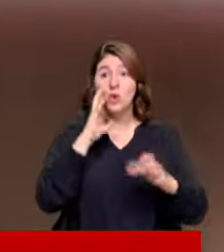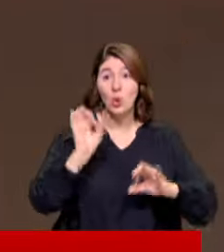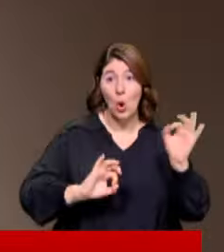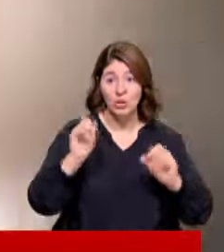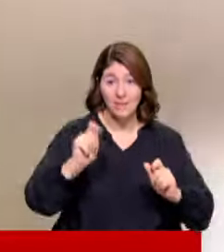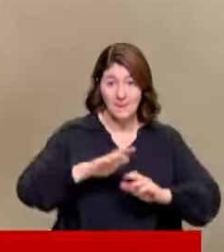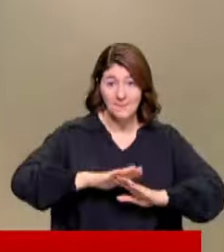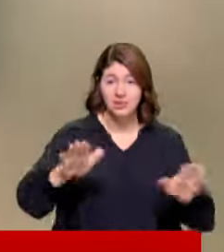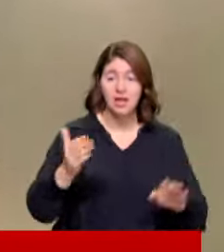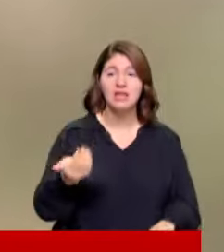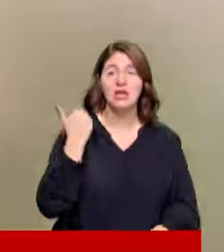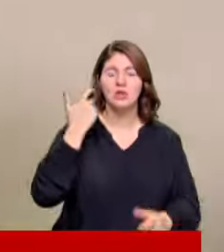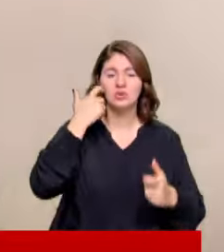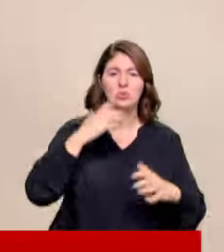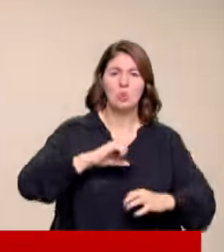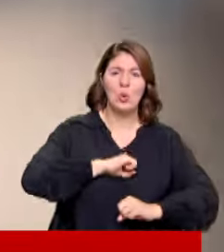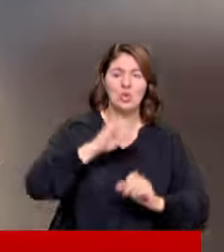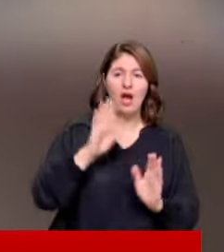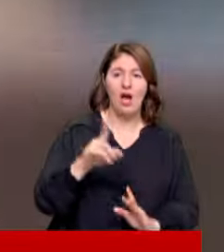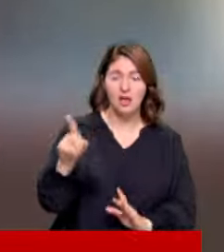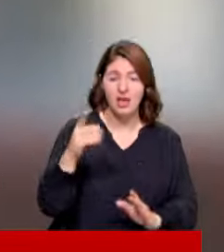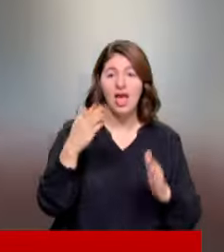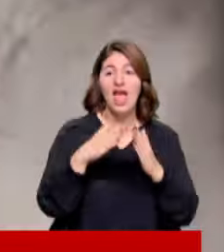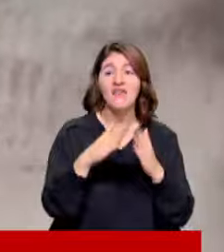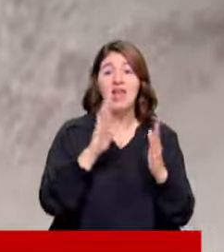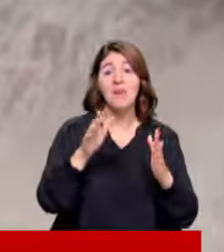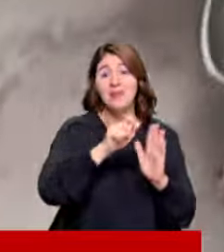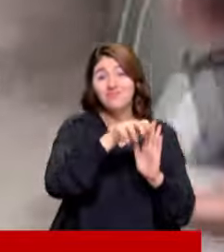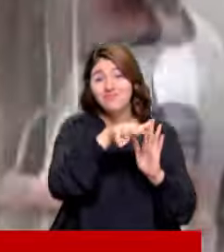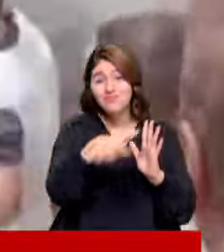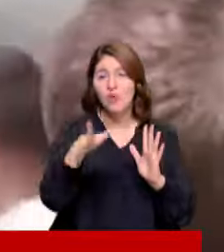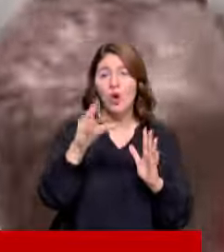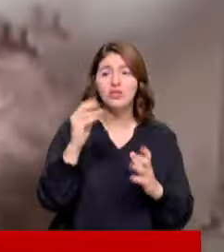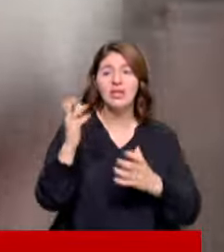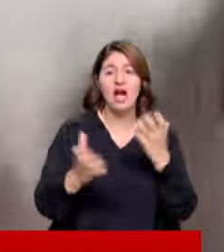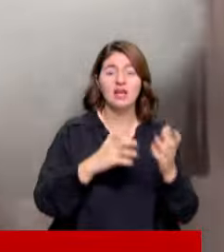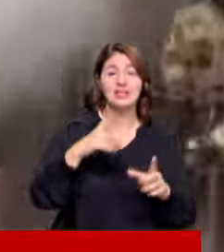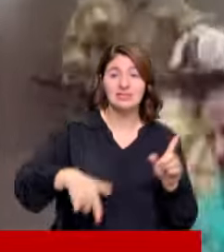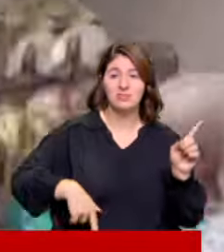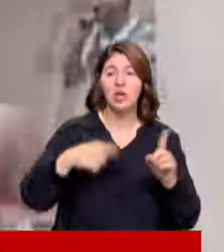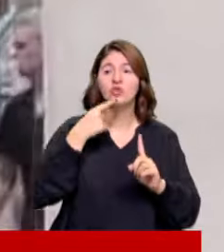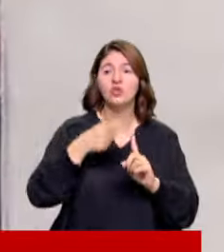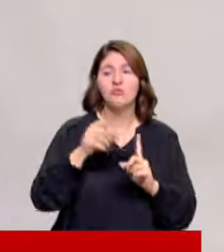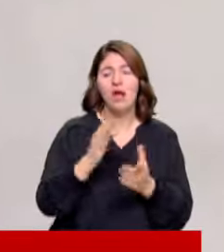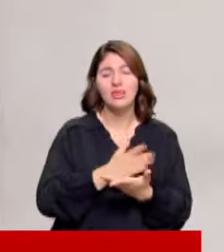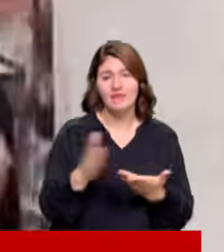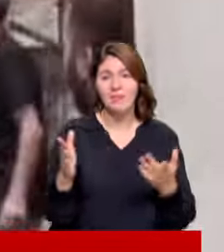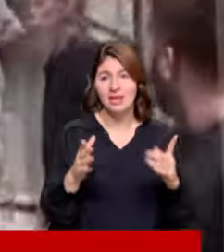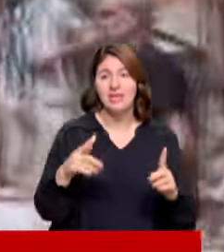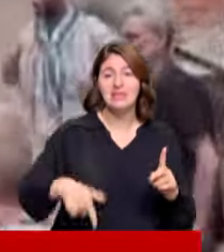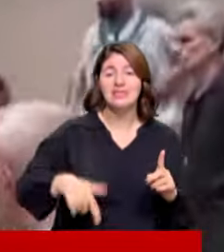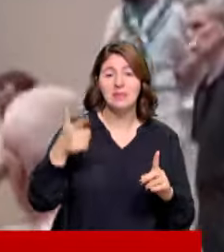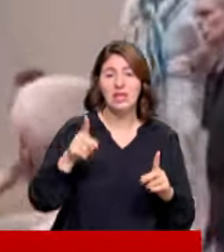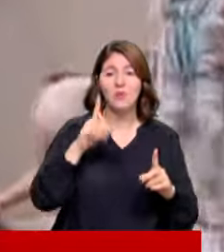altına alındı, geriye dehşeti kaldı. Yerleşim yerlerine kadar yaklaştı alevler İzmir'de. Soruşturmalar sürerken